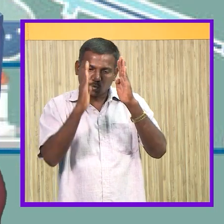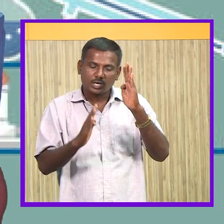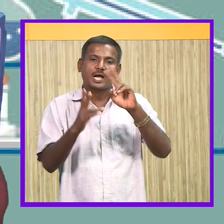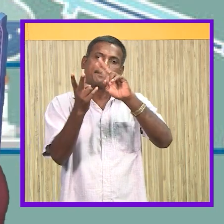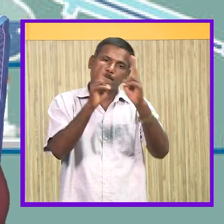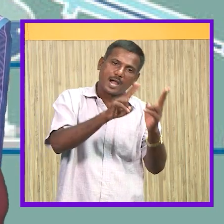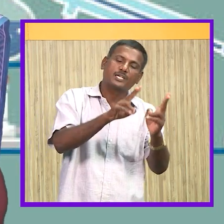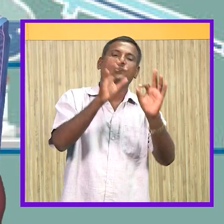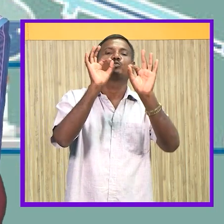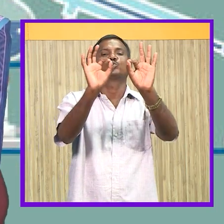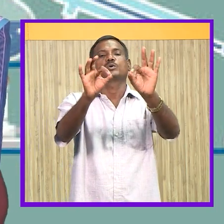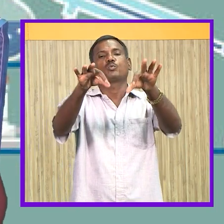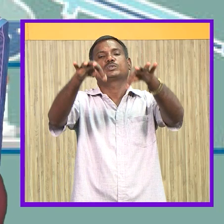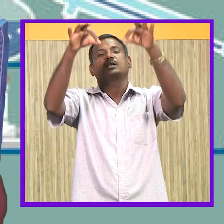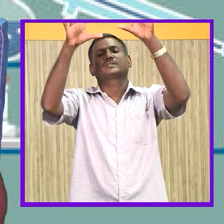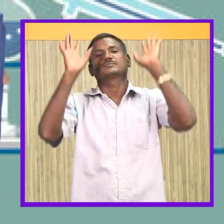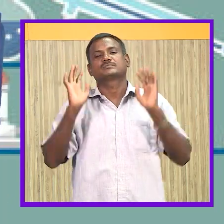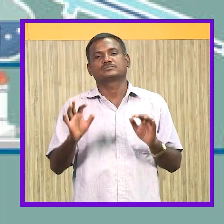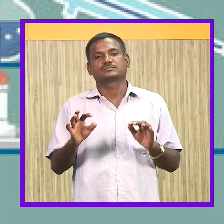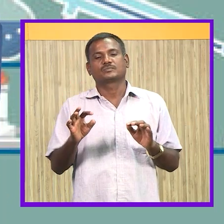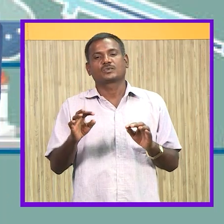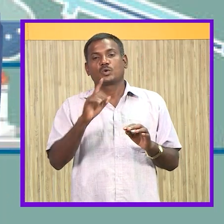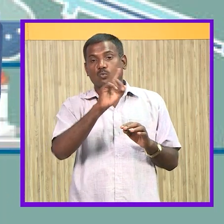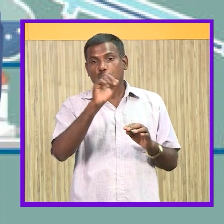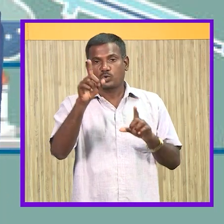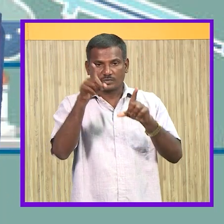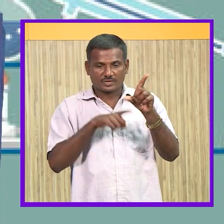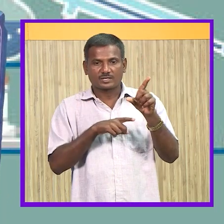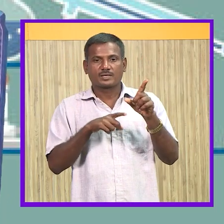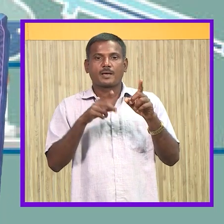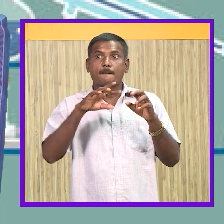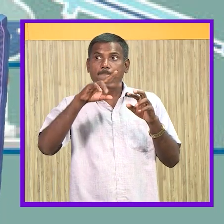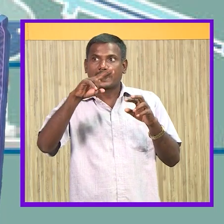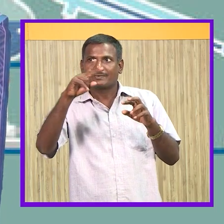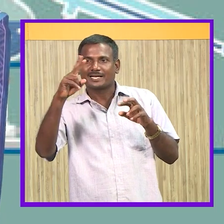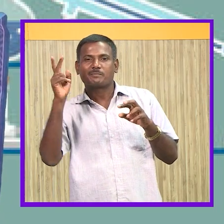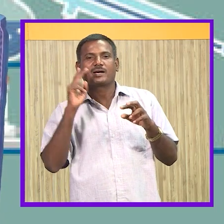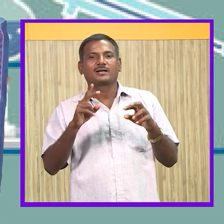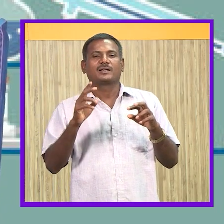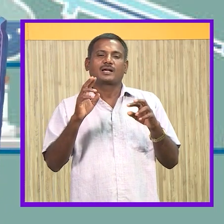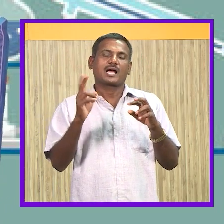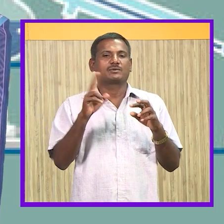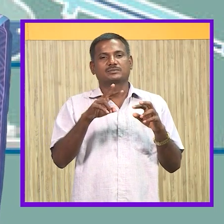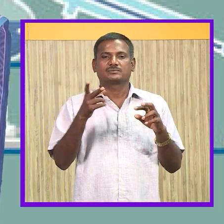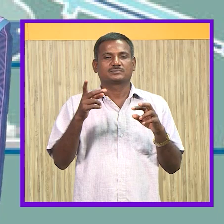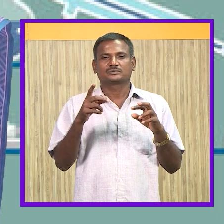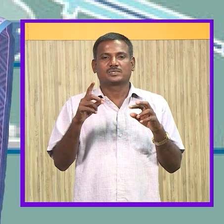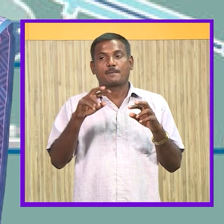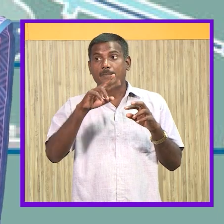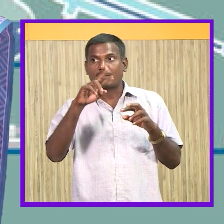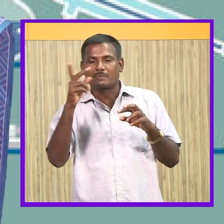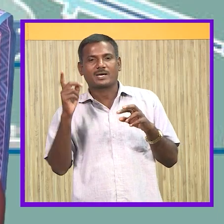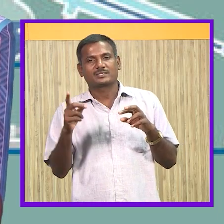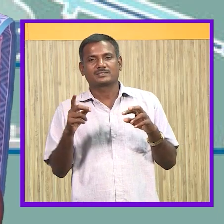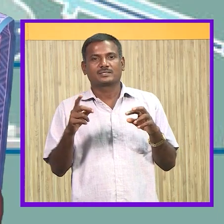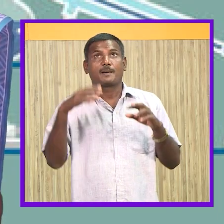ஒழுங்கு மாற்றத்திற்கு ஒரு எடுத்துக்காட்டு ஆகும். ஒவ்வொரு வருடமும் பருவங்கள் மாறுவது கூட இந்த கால ஒழுங்கு மாற்றத்துக்கு ஒரு